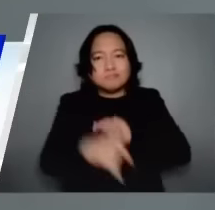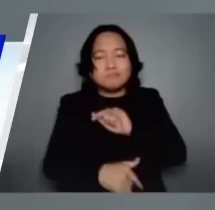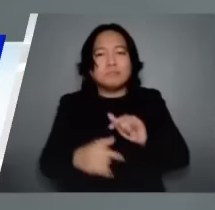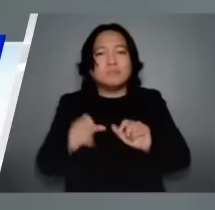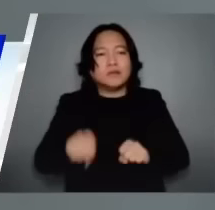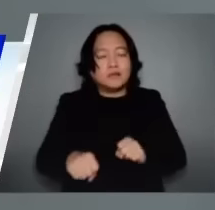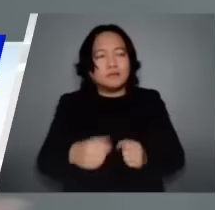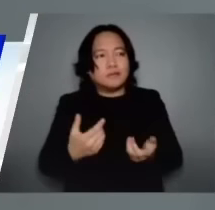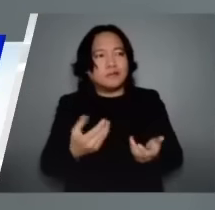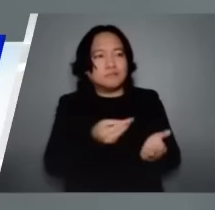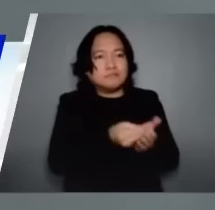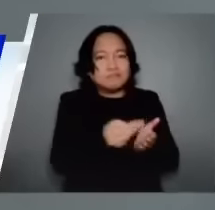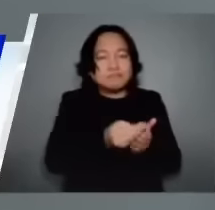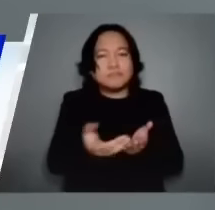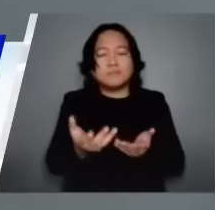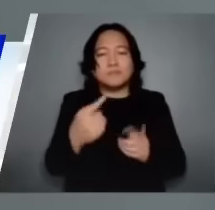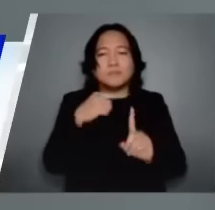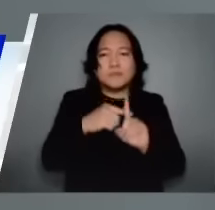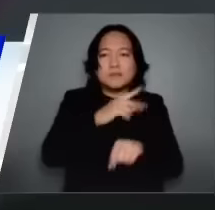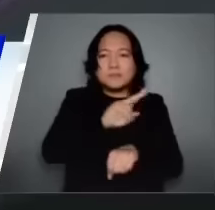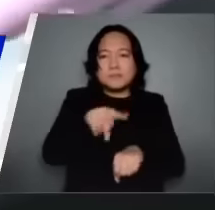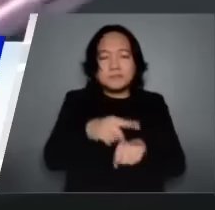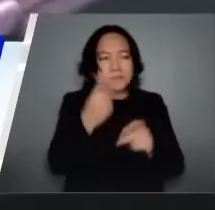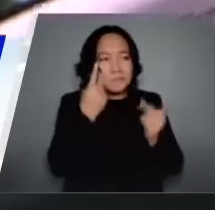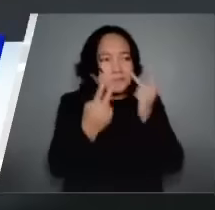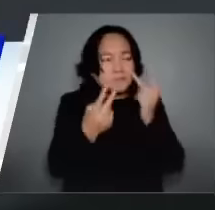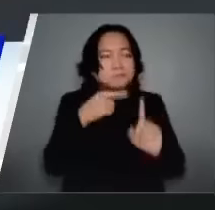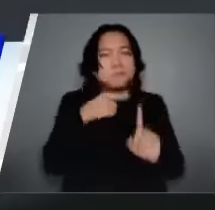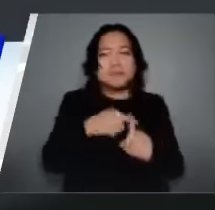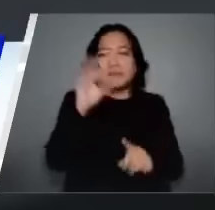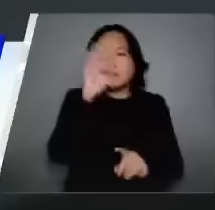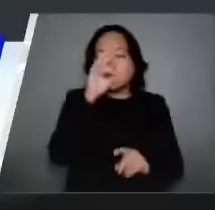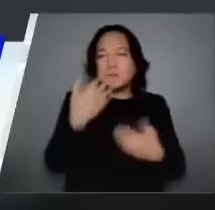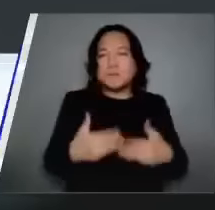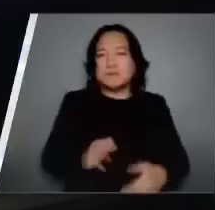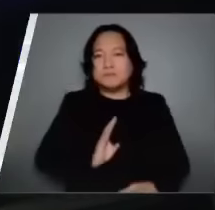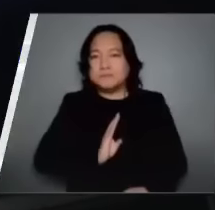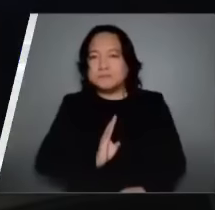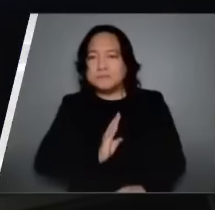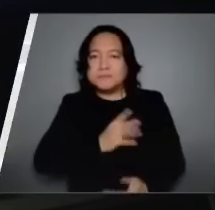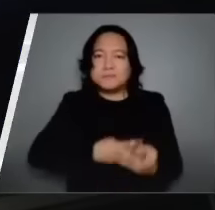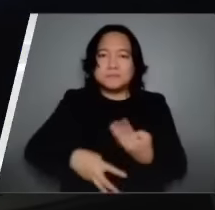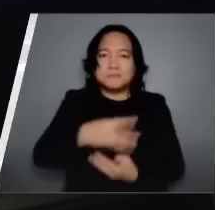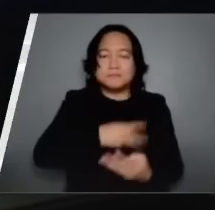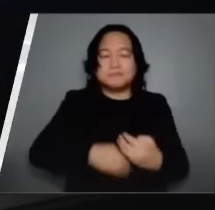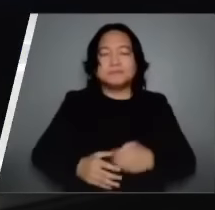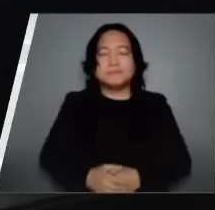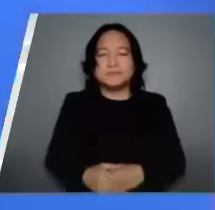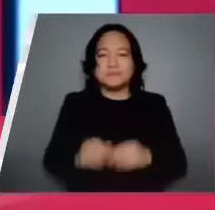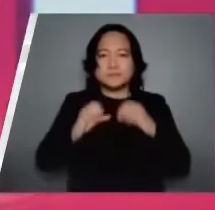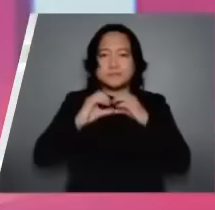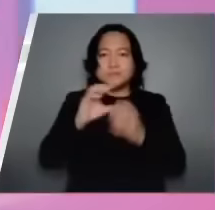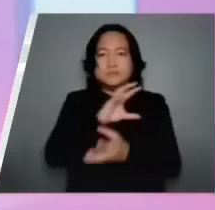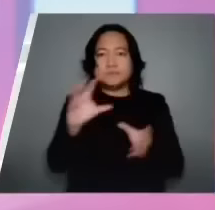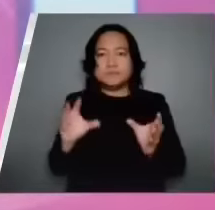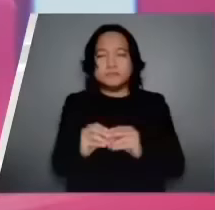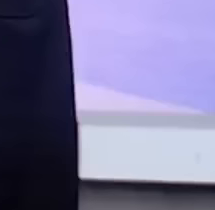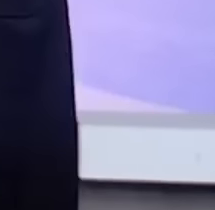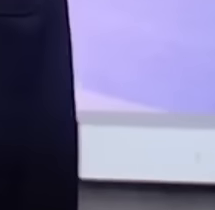yung Pilipinas, saka yung friendliness ng Pinoy. Para sa GMA Integrated News, EJ Gomez, ang inyong